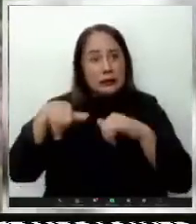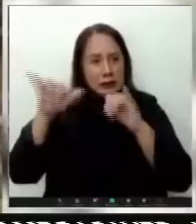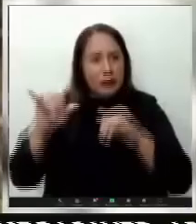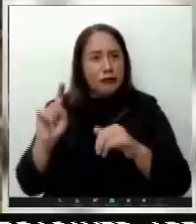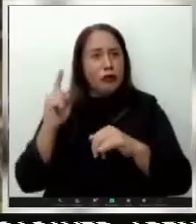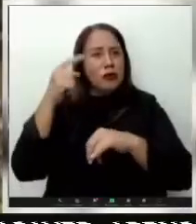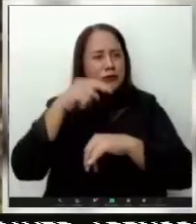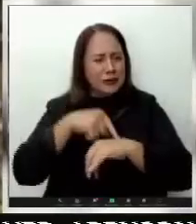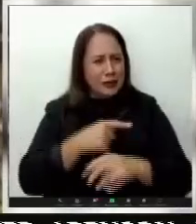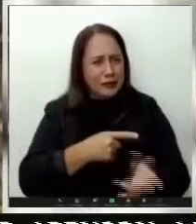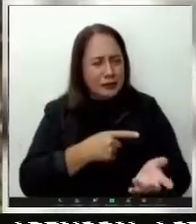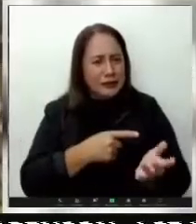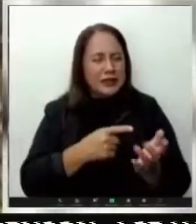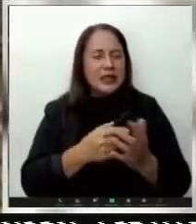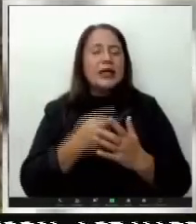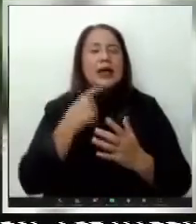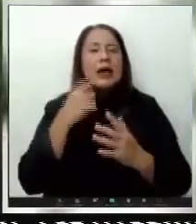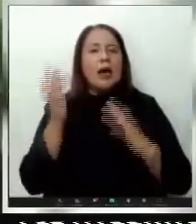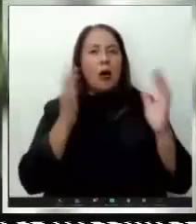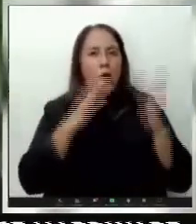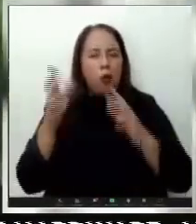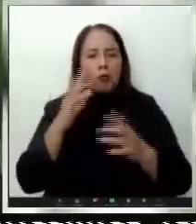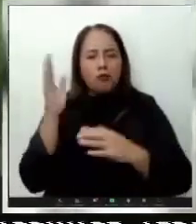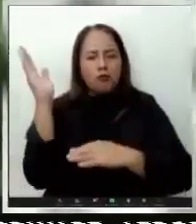Binuwal ng bagyo ang mga puno.